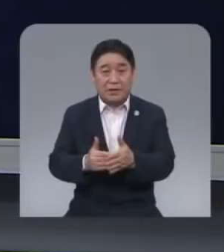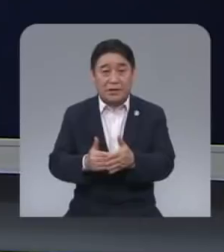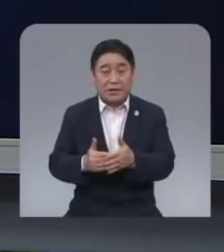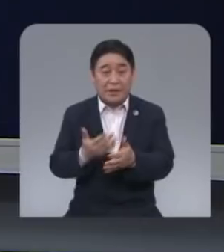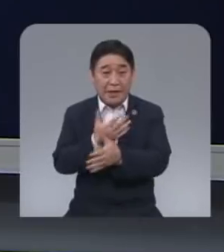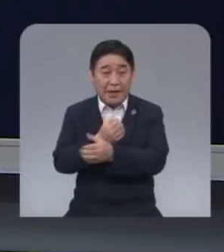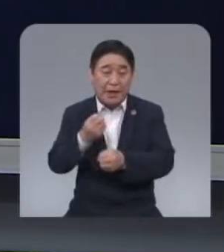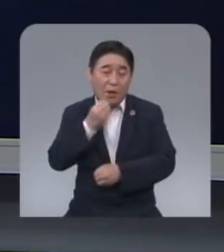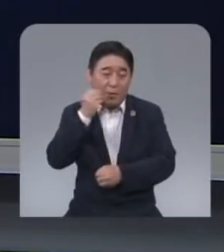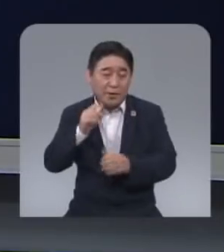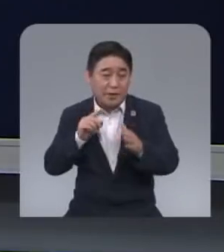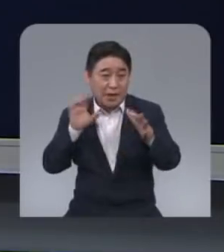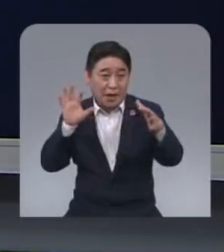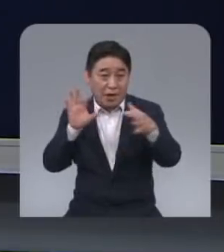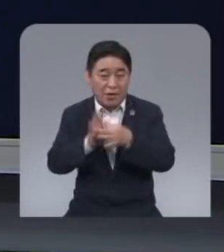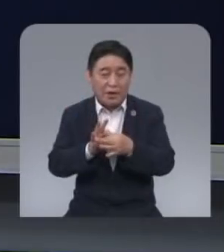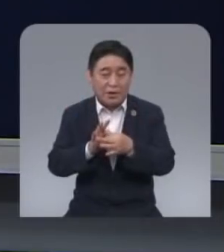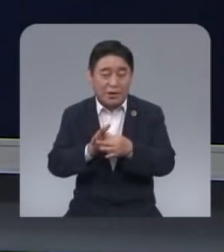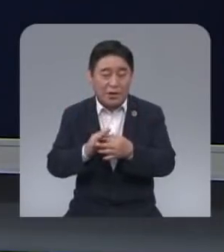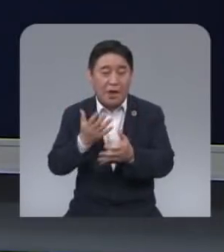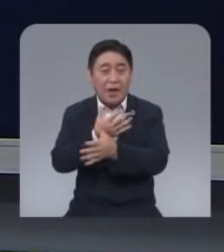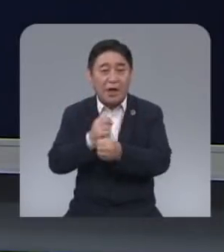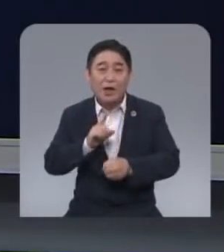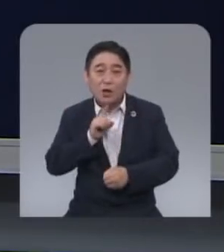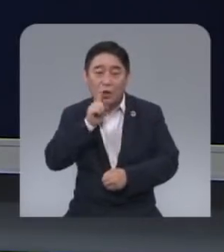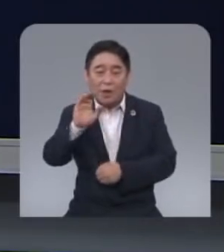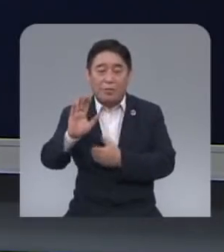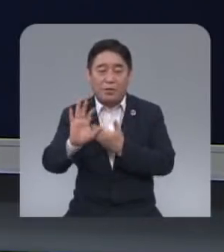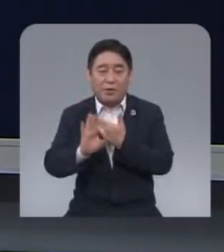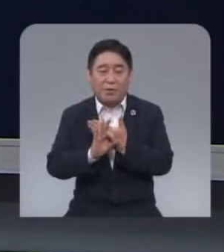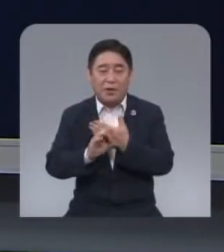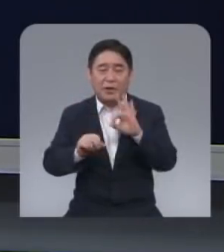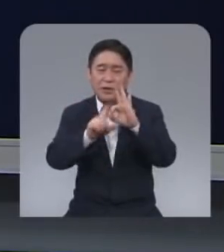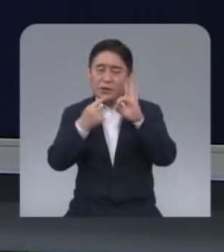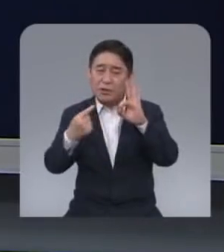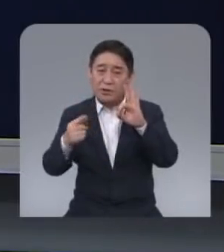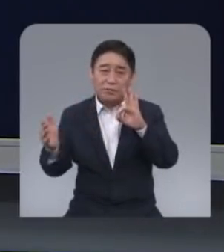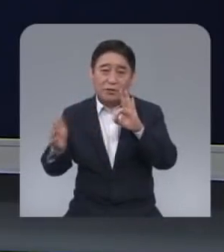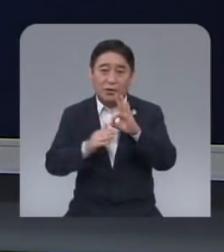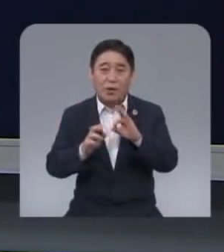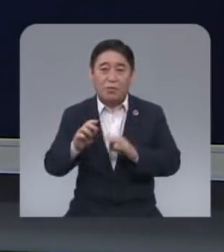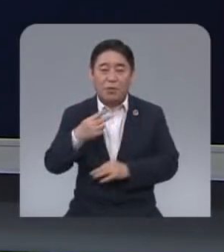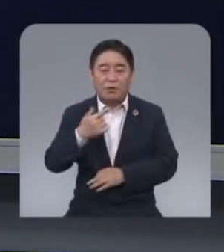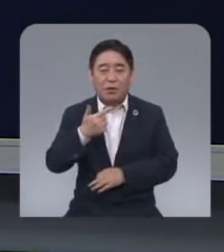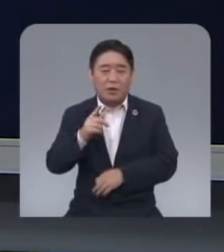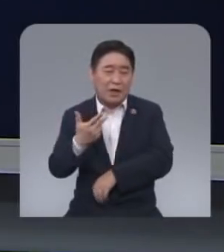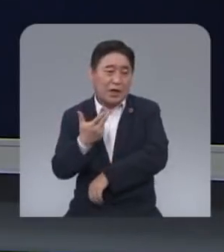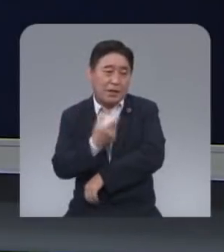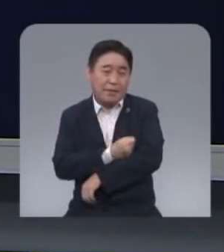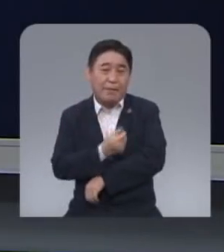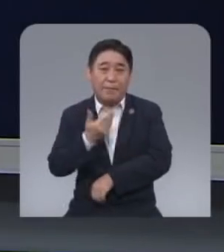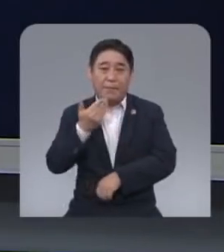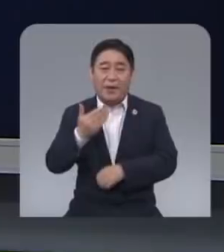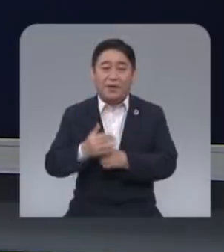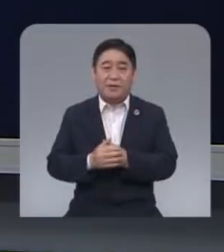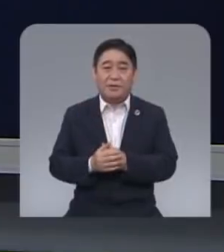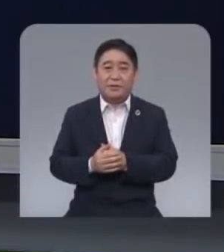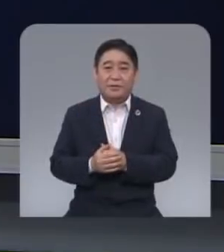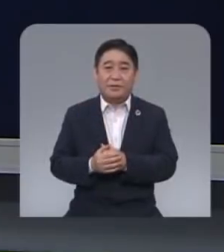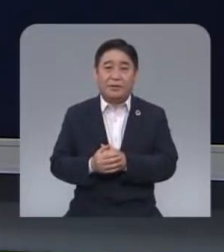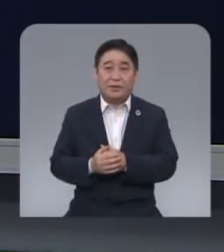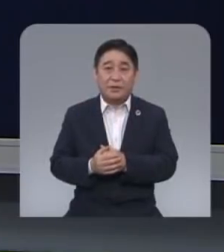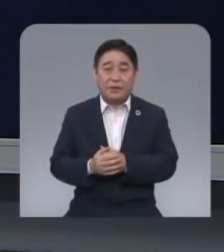접종 예약 홈페이지에 들어가서 예약을 하시면 되는데요. 10월 1일부터 모더나 백신을 접종받을 수 있습니다.